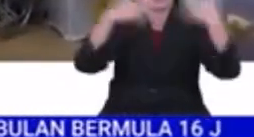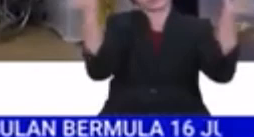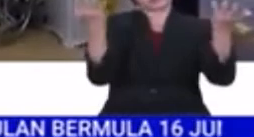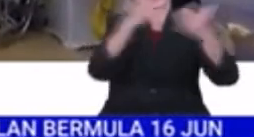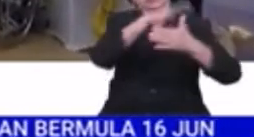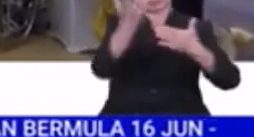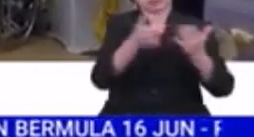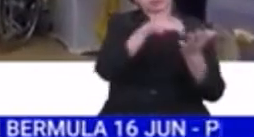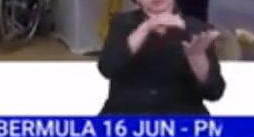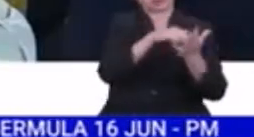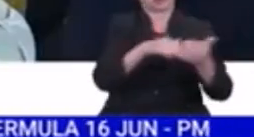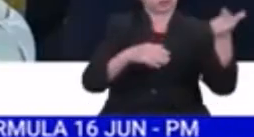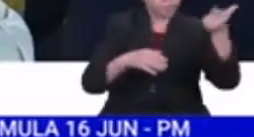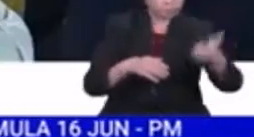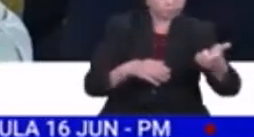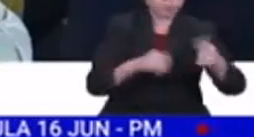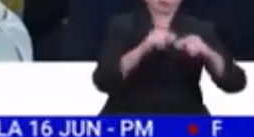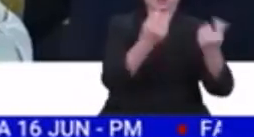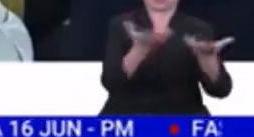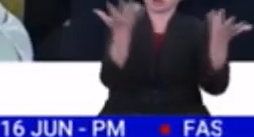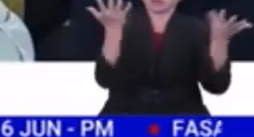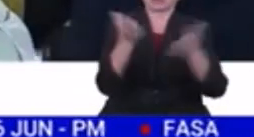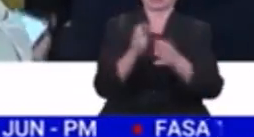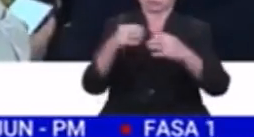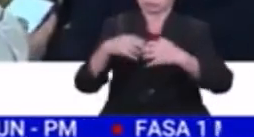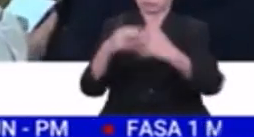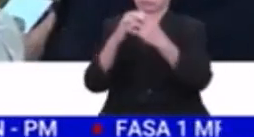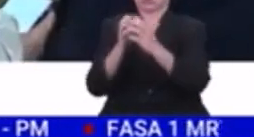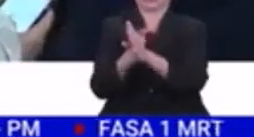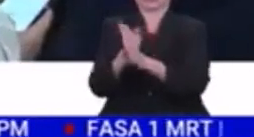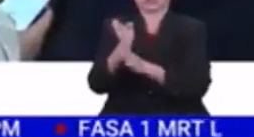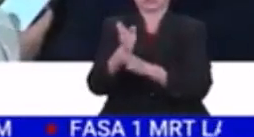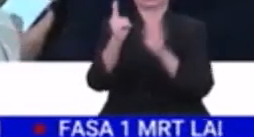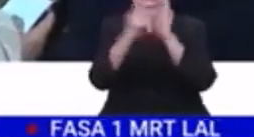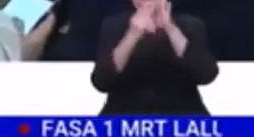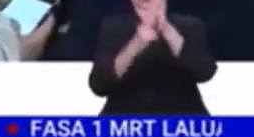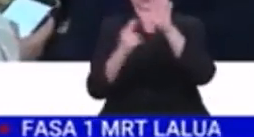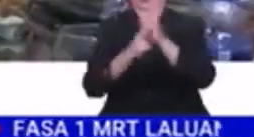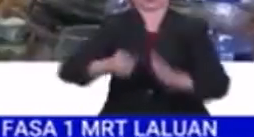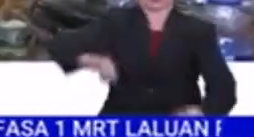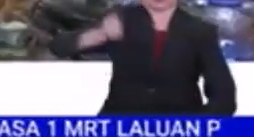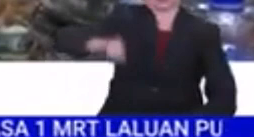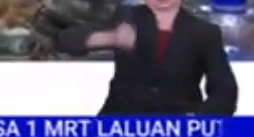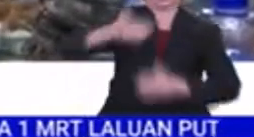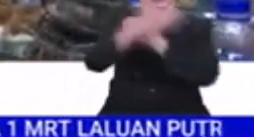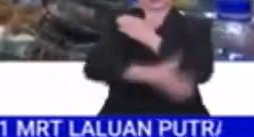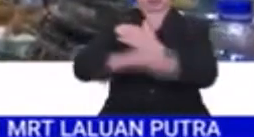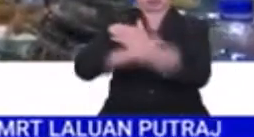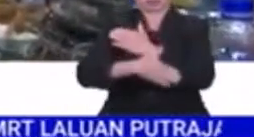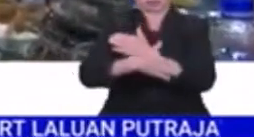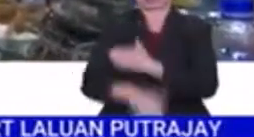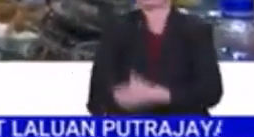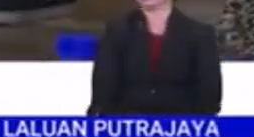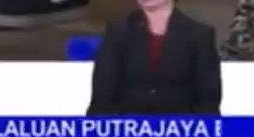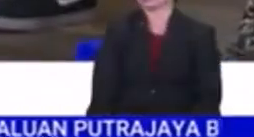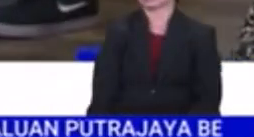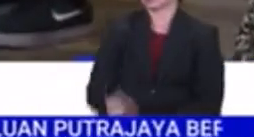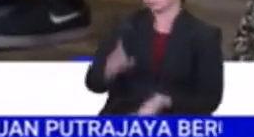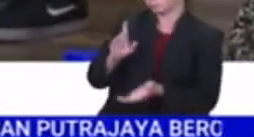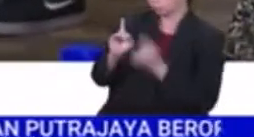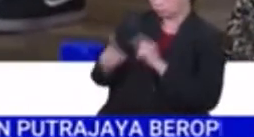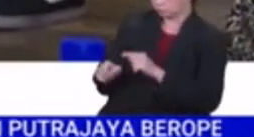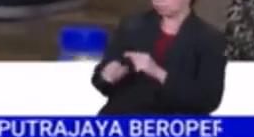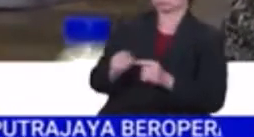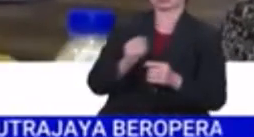merekalah yang telah menyimpulkan bidang profesi undang-undang yang kehakiman di negara kita smash.io mungkin juga beli